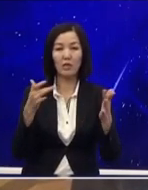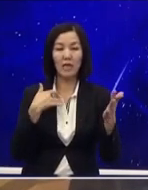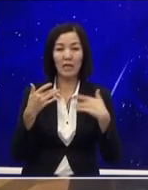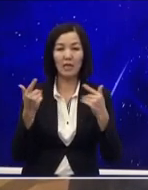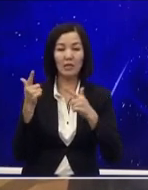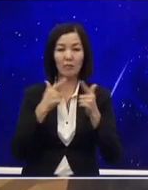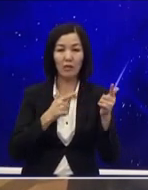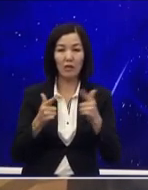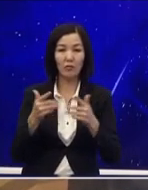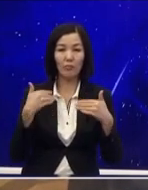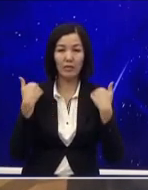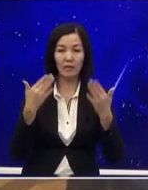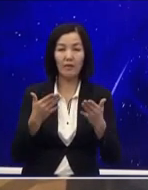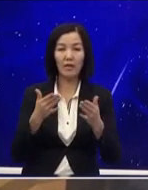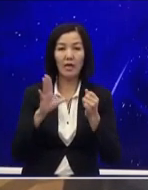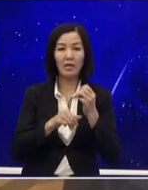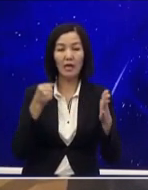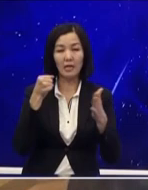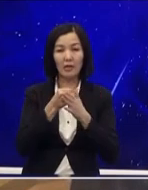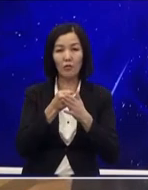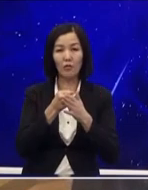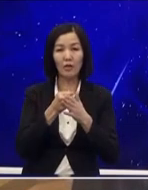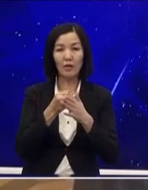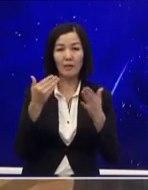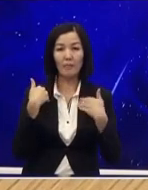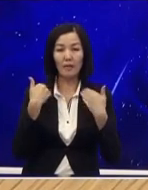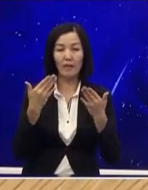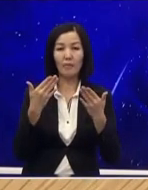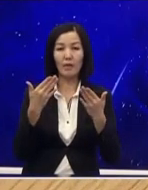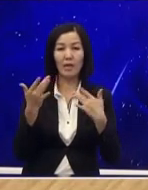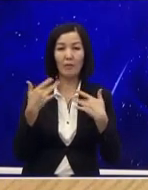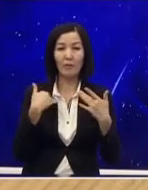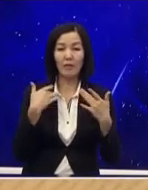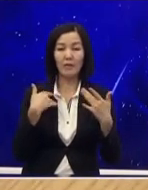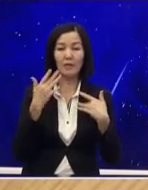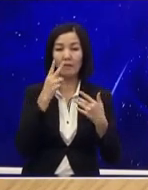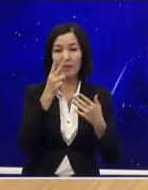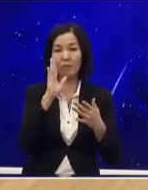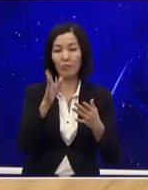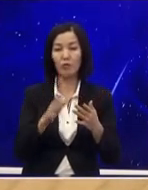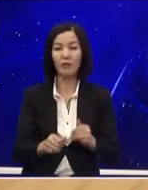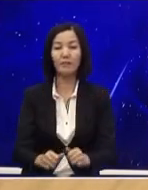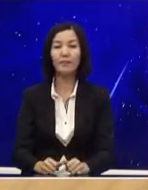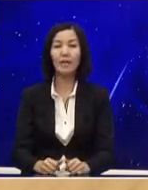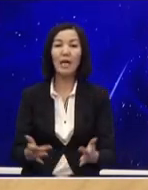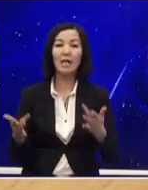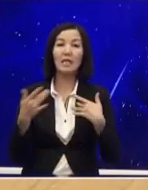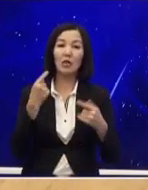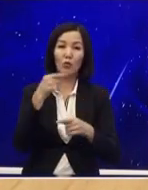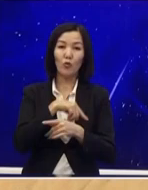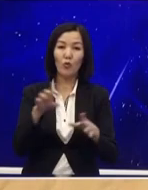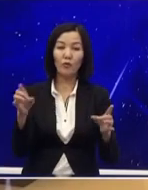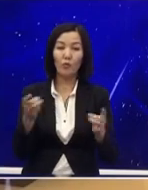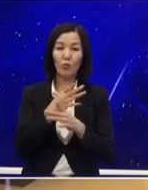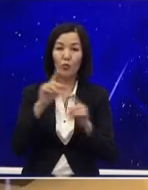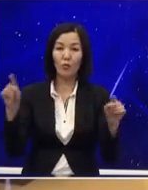идет подготовка представлений. До конца года состоится их премьера. Театр – это творческая среда, формирующая духовную культуру.